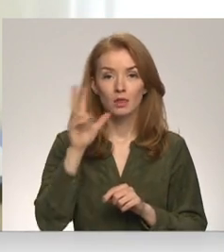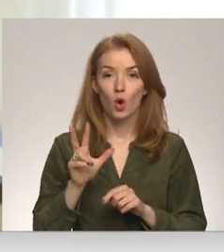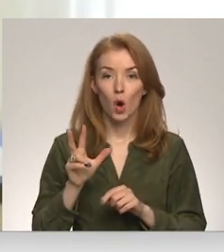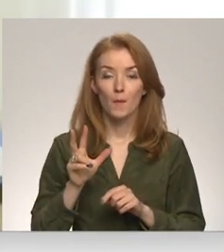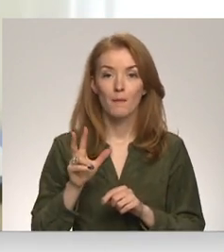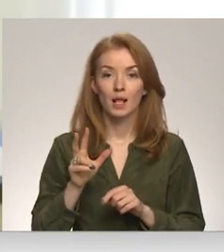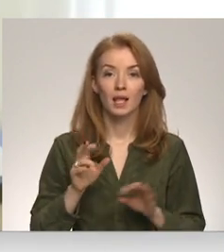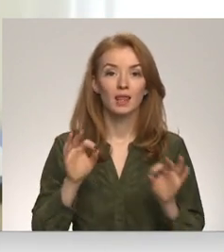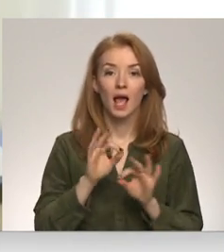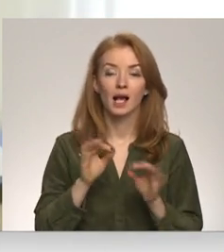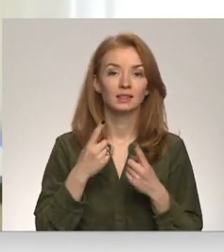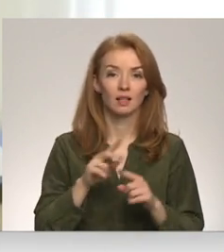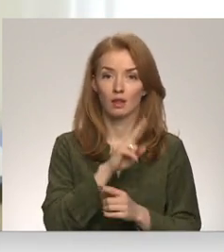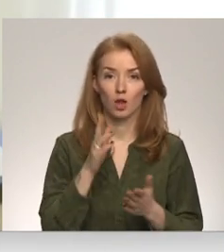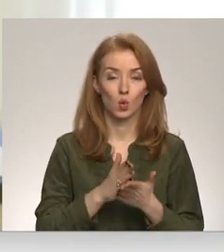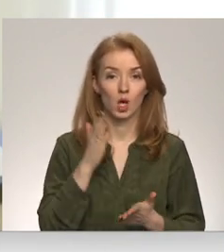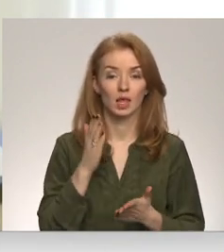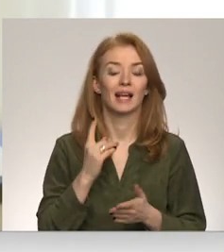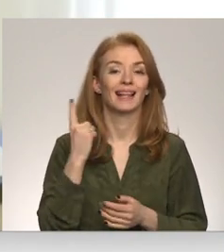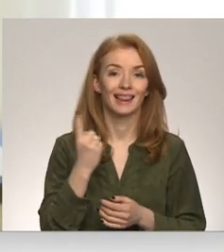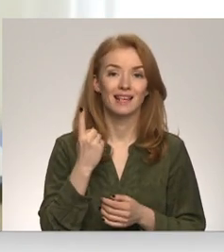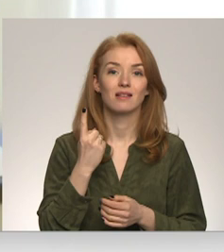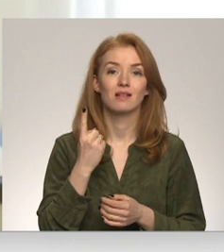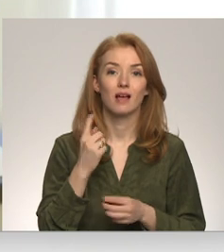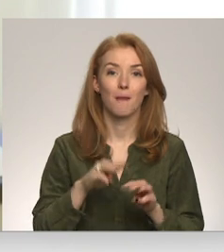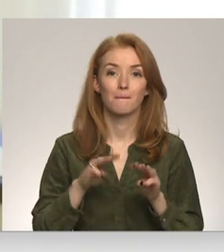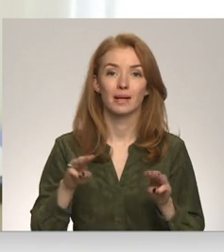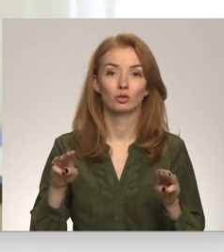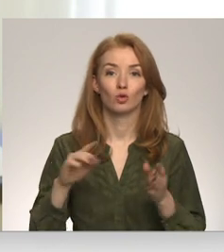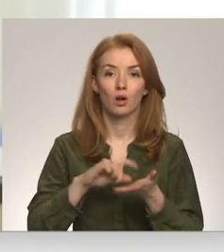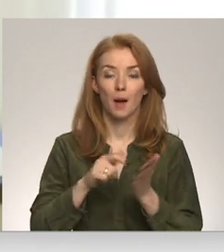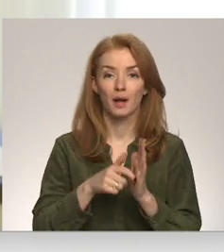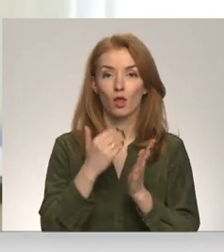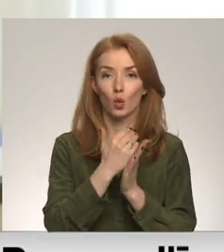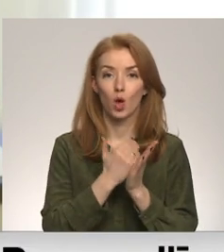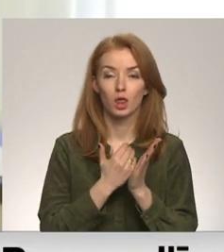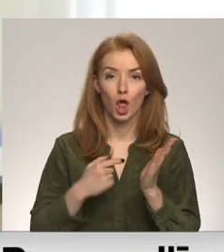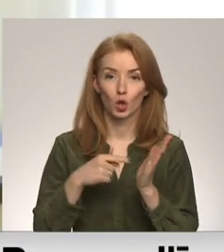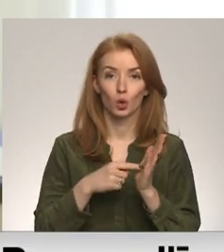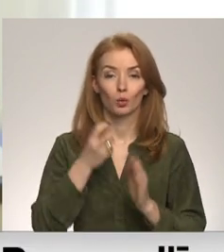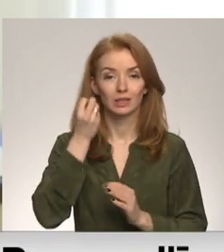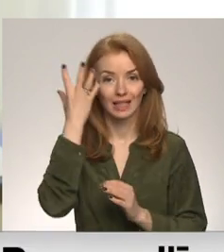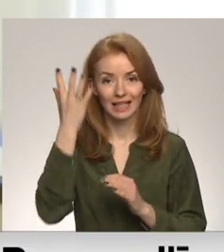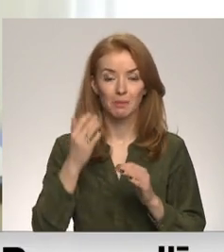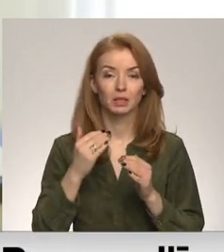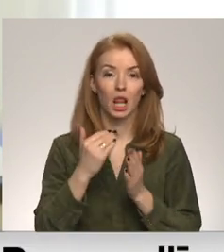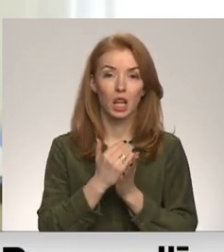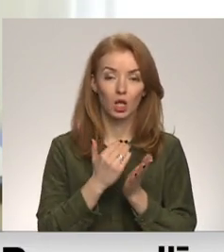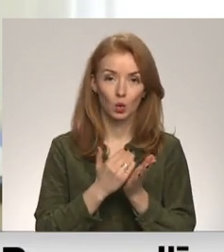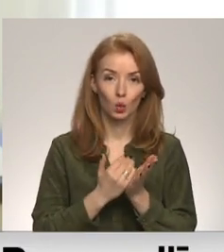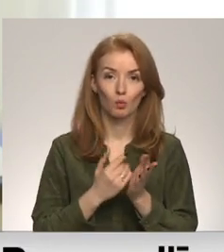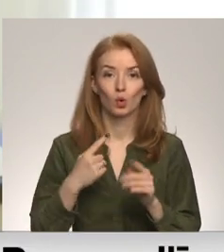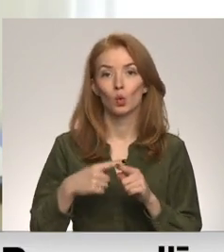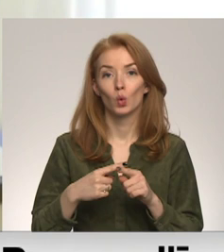cits kā nenotiek, kā tikai un vienīgi ministru kabineta noteikumu, izglītības likumu